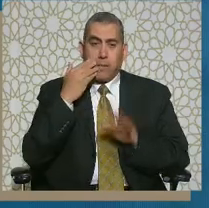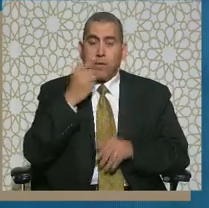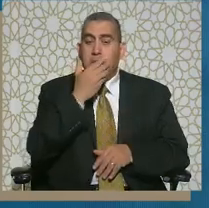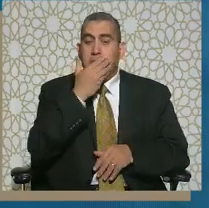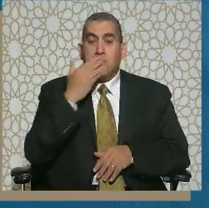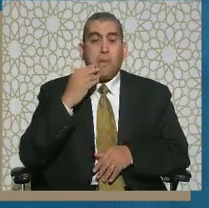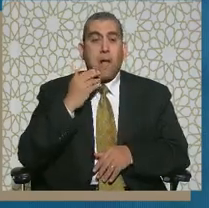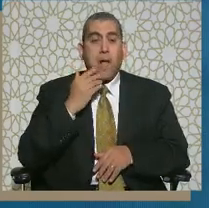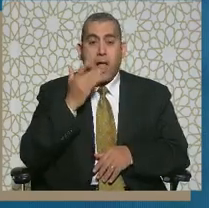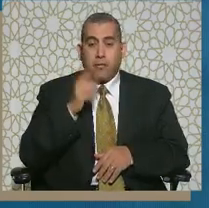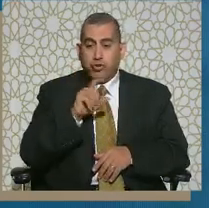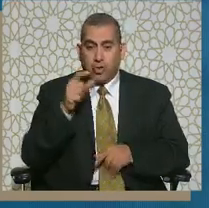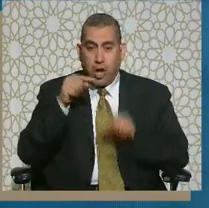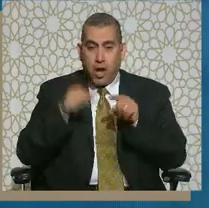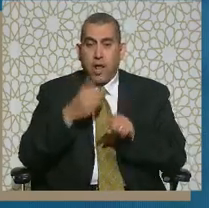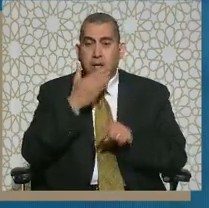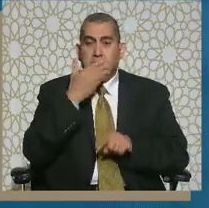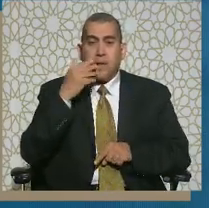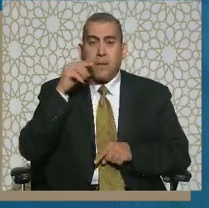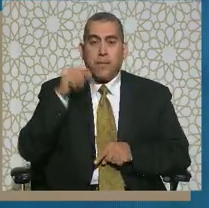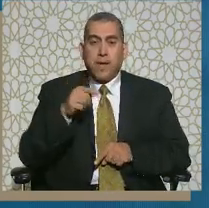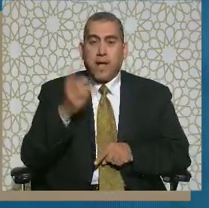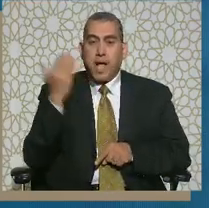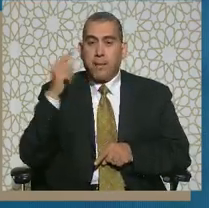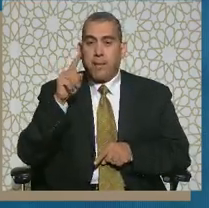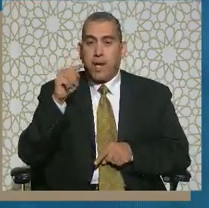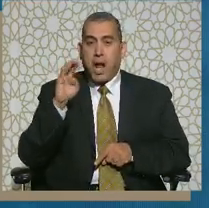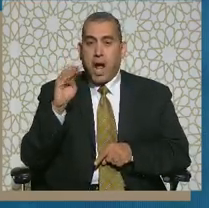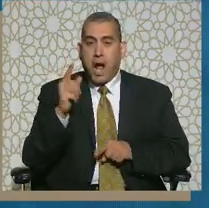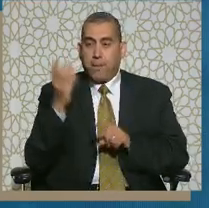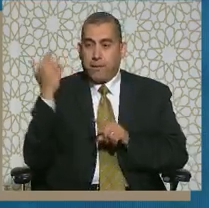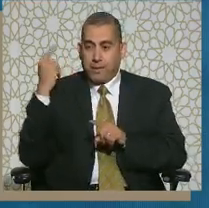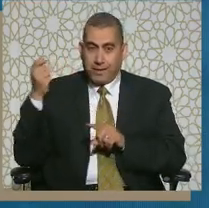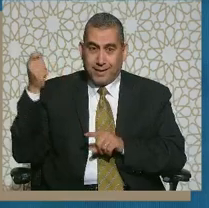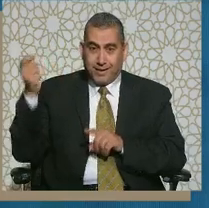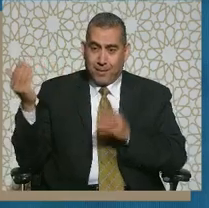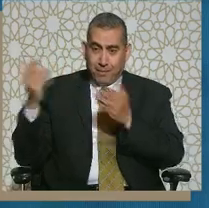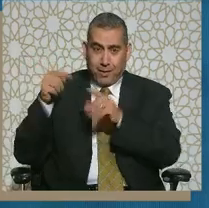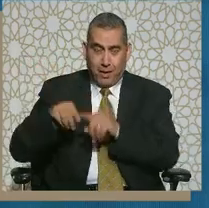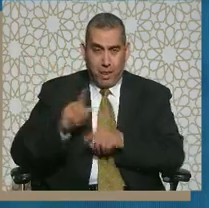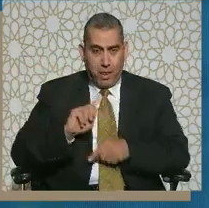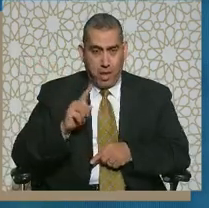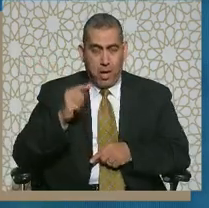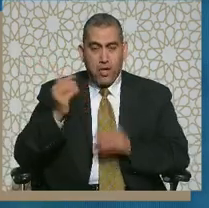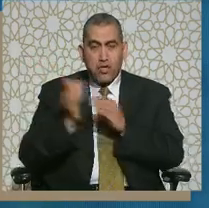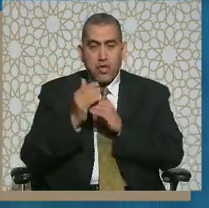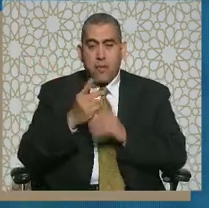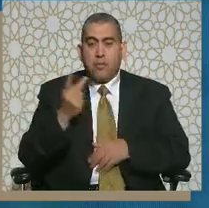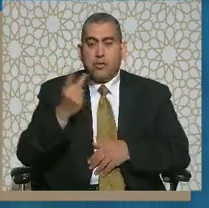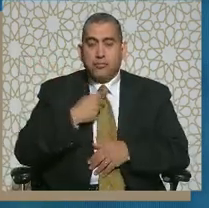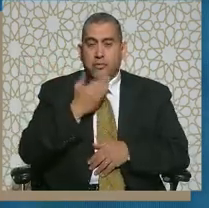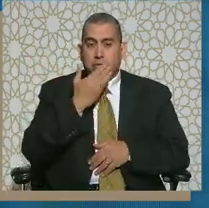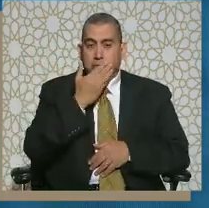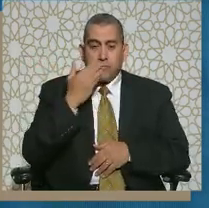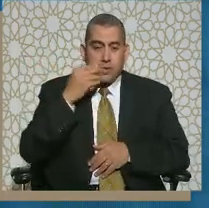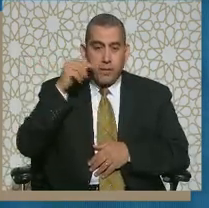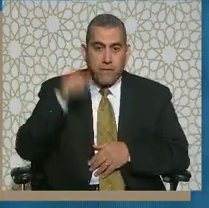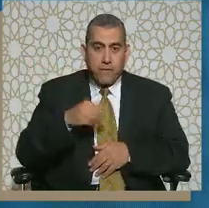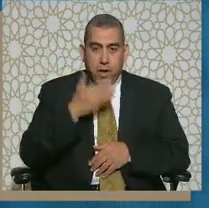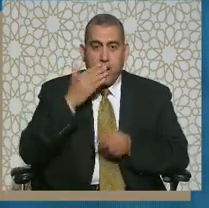لازم الشهر يدخل صح كده فيبقى عشان عشان يبقى عليك ايام او عليك فديه لازم يكون